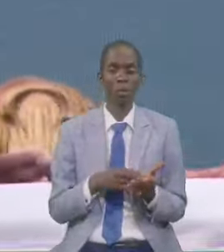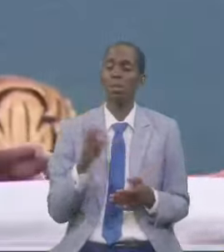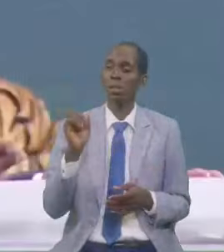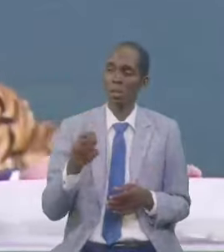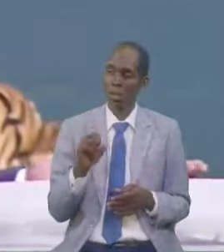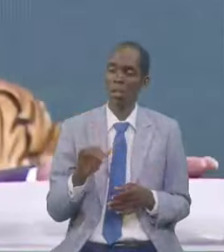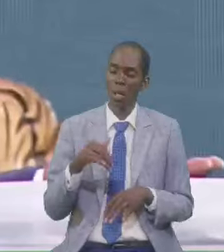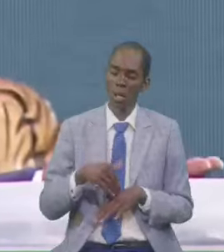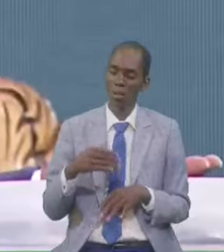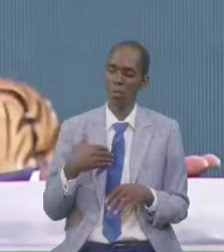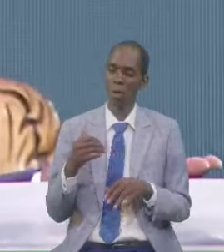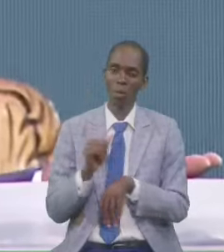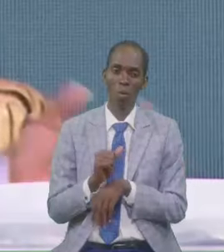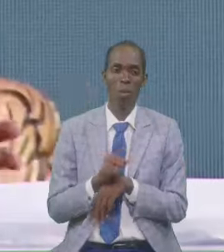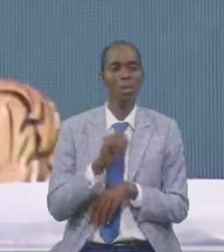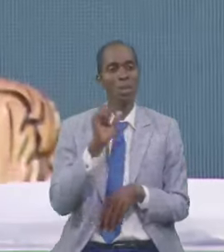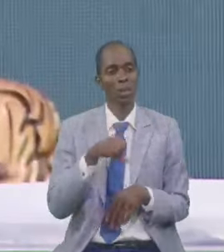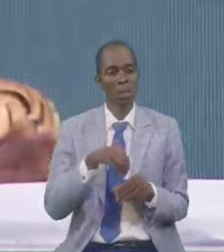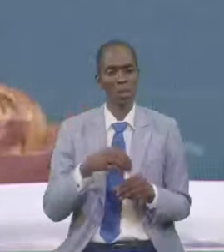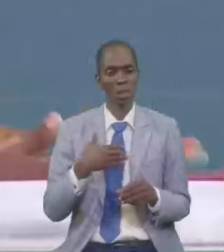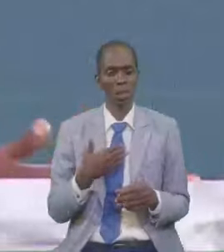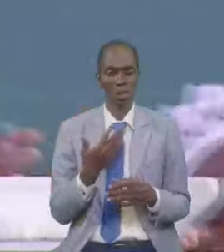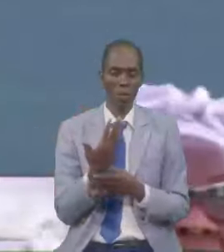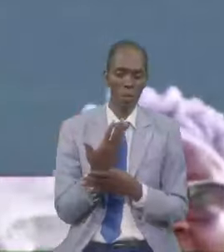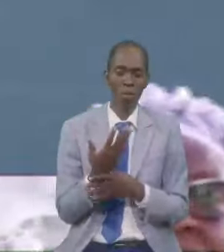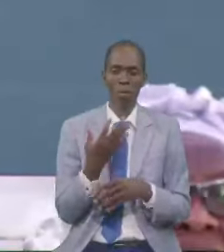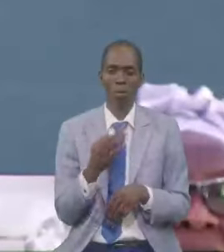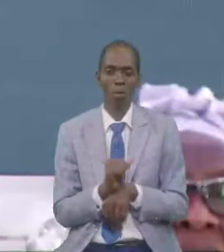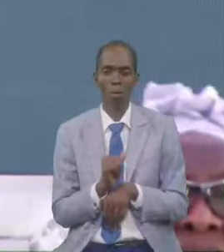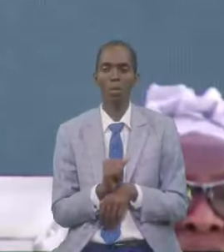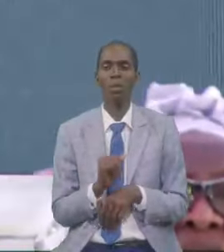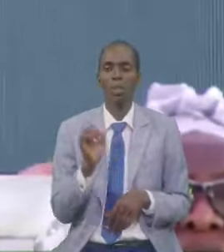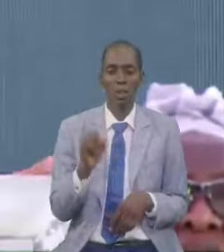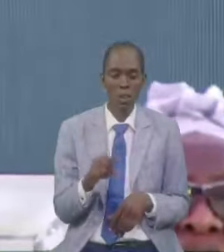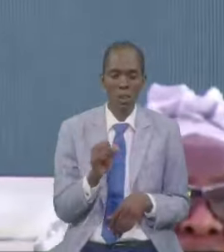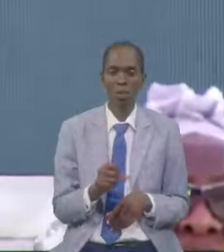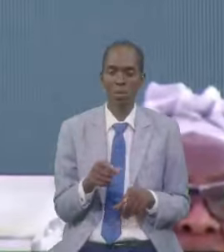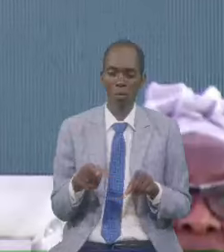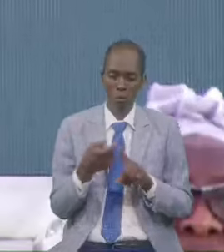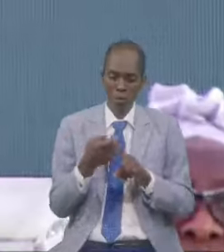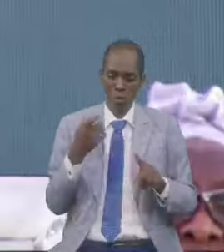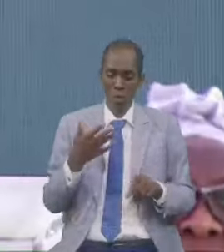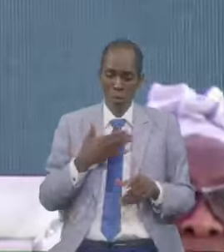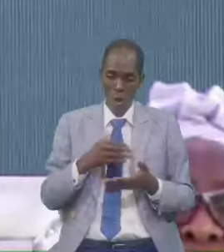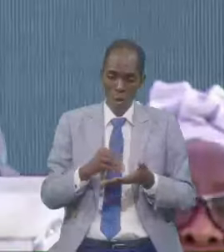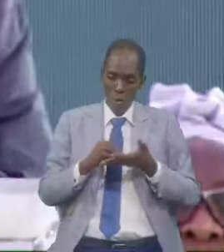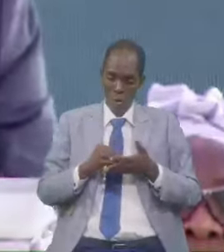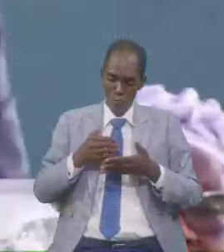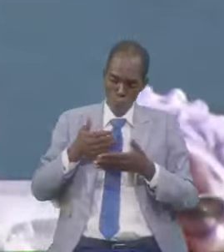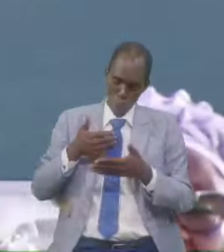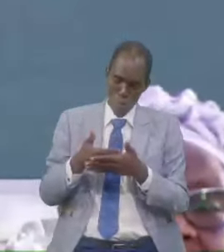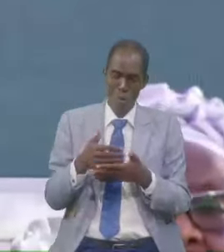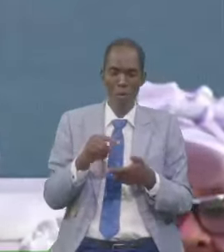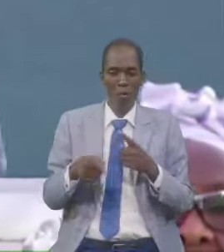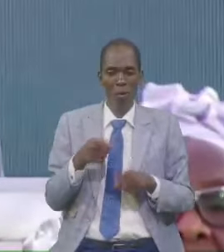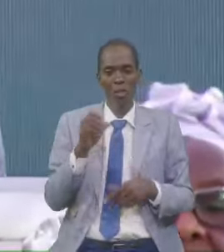దగ్గర ముళ్ళుంది. Yes, in profession. వృత్తిలో ముళ్ళుంది. Yes, even from my so-called friends. నా స్నేహితులుగా పిలువబడే వారిలో